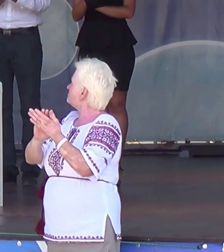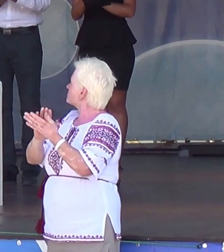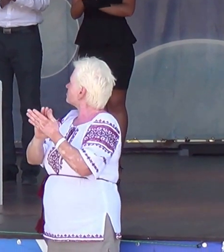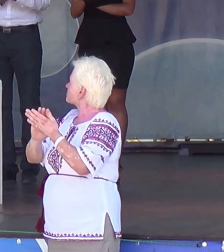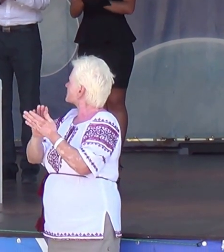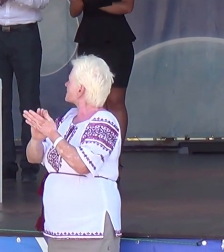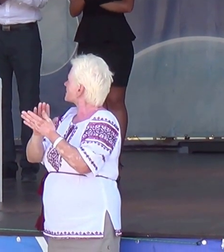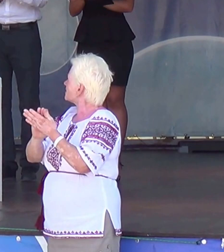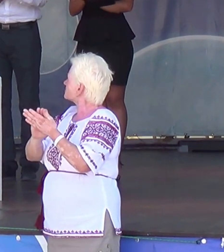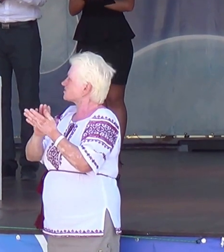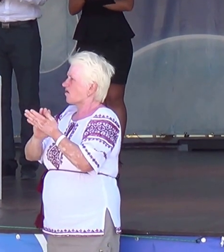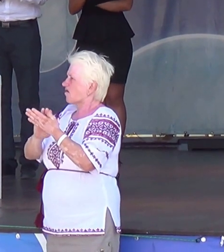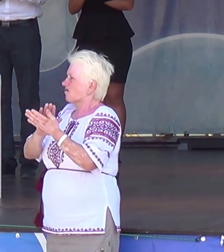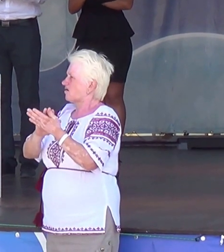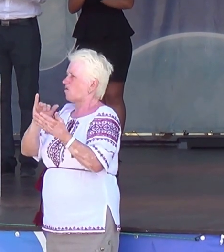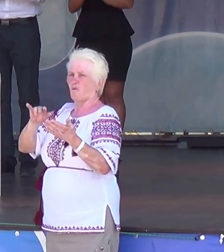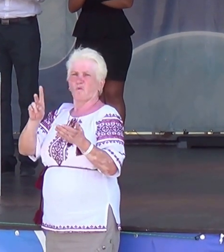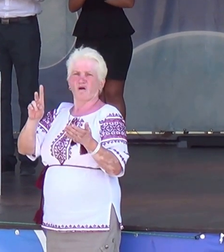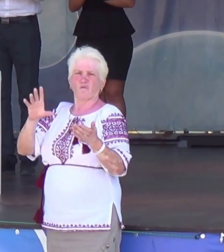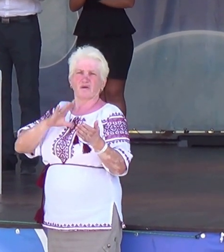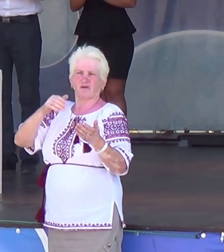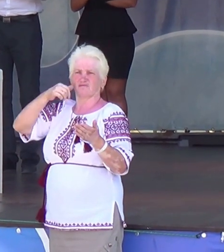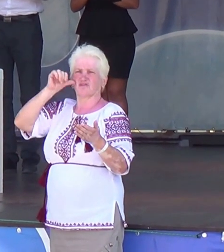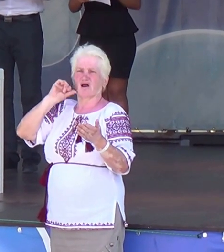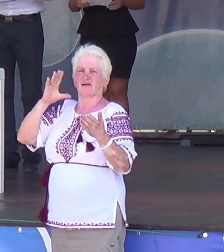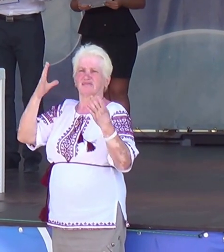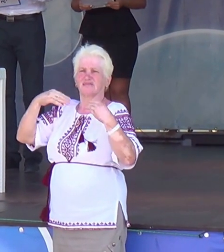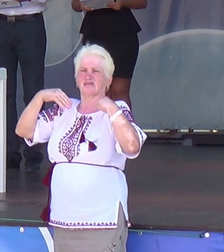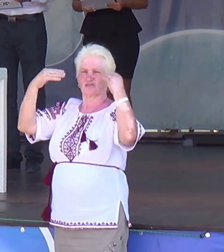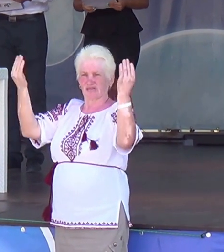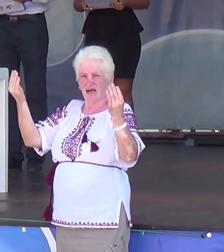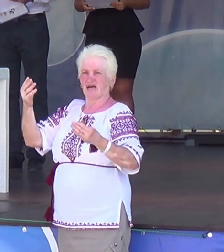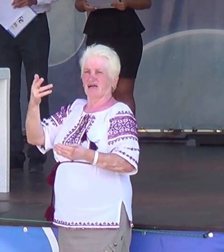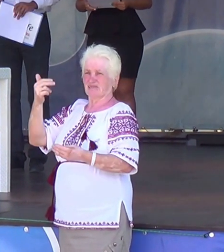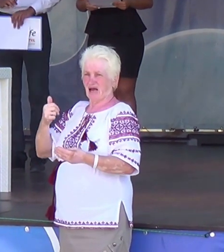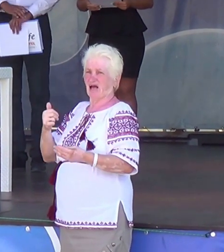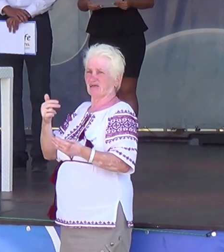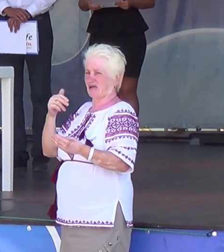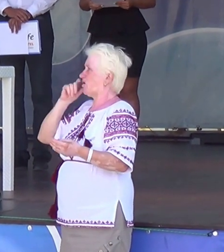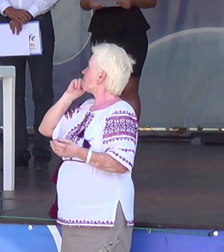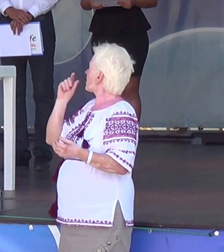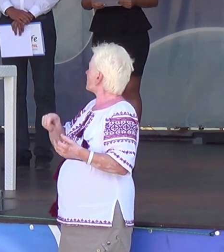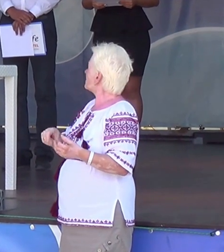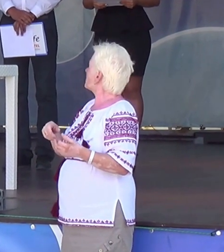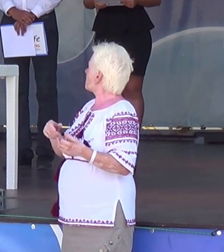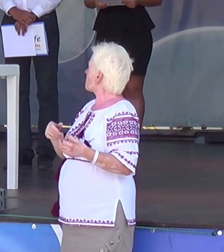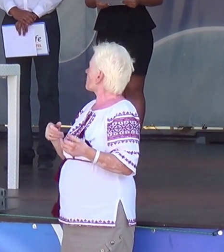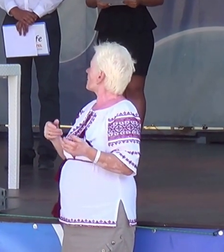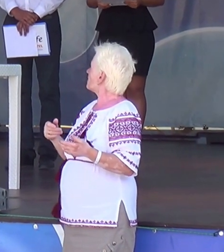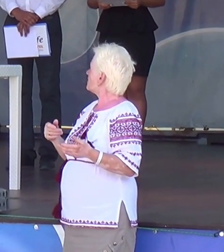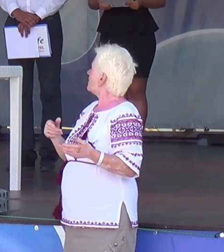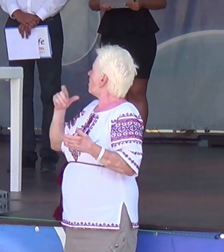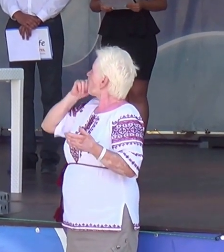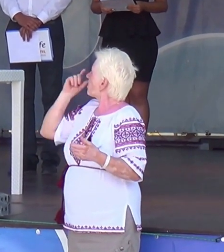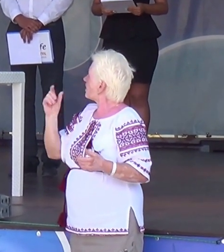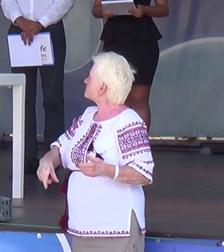Ольга видит нас, да? То есть... 24 августа вместе с Днем независимости